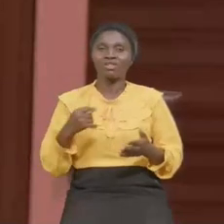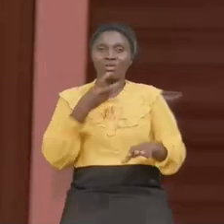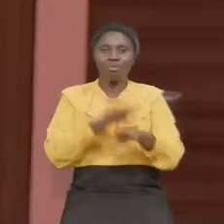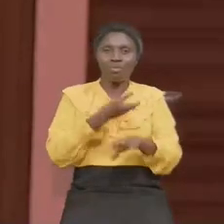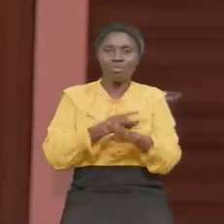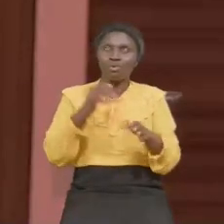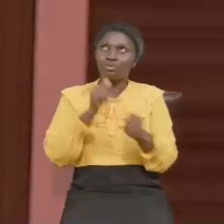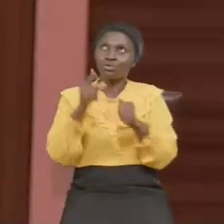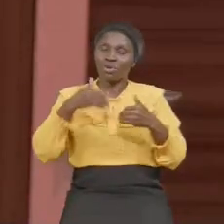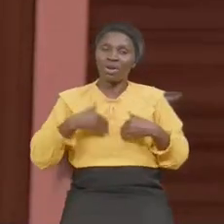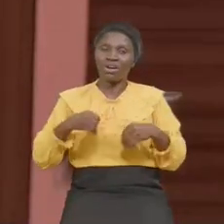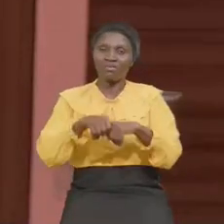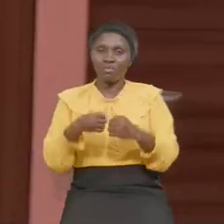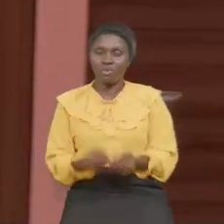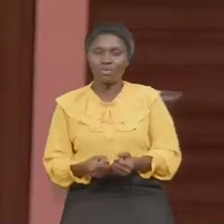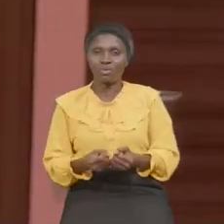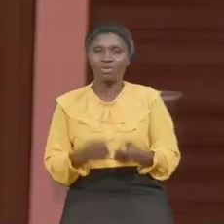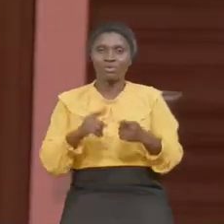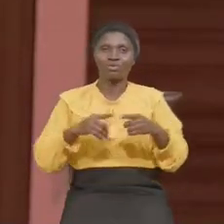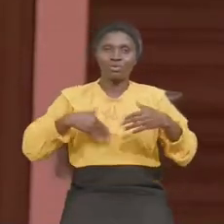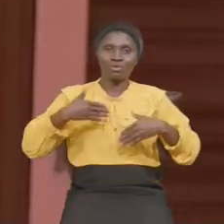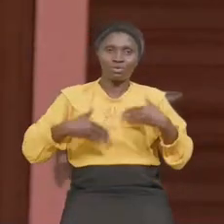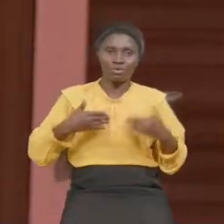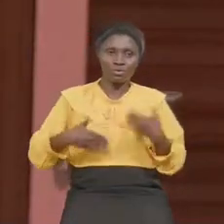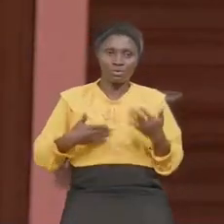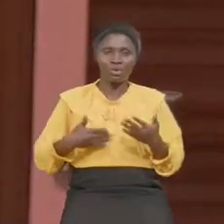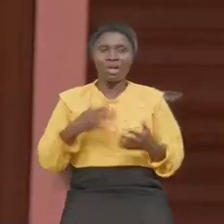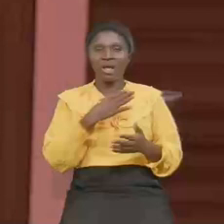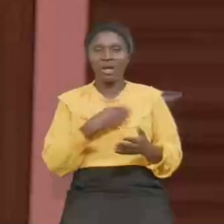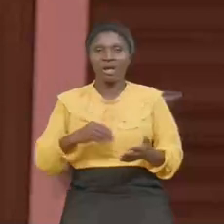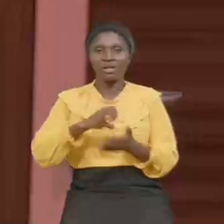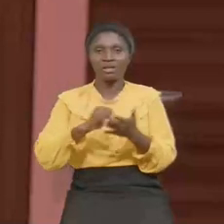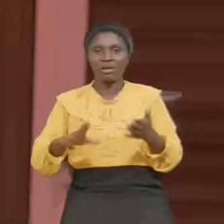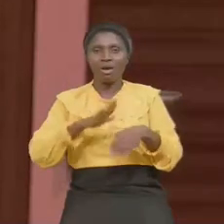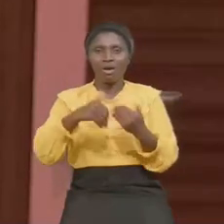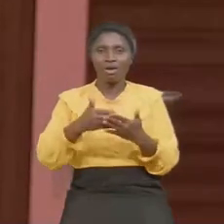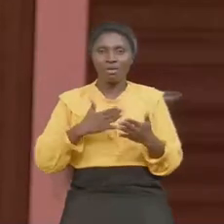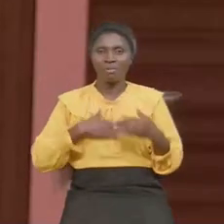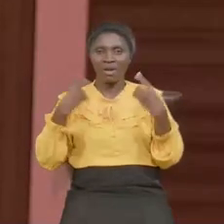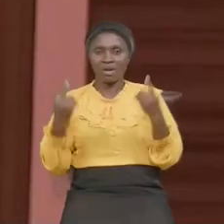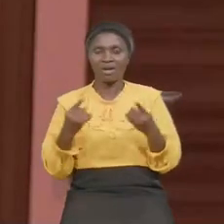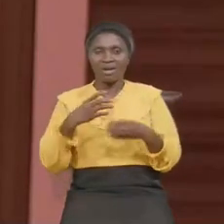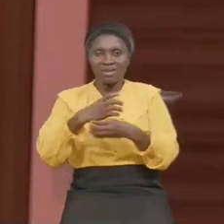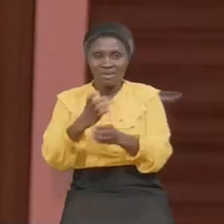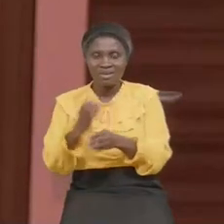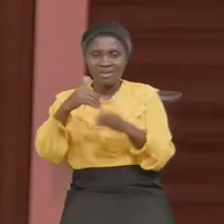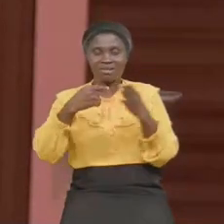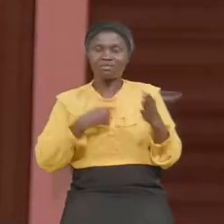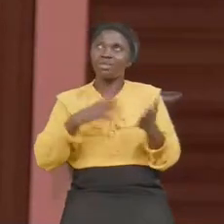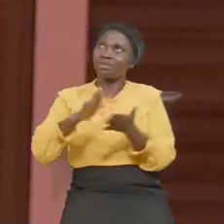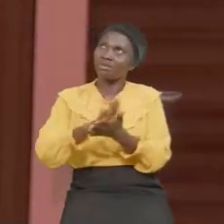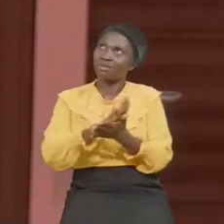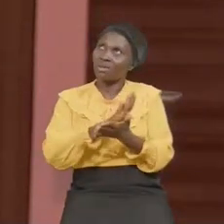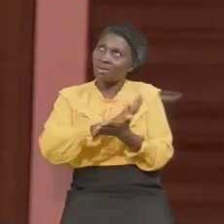De tout ton regard de mes péchés, efface toutes mes iniquités. Crée en moi, ô Dieu, un cœur pur. Renouvelle en